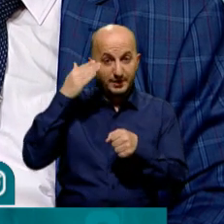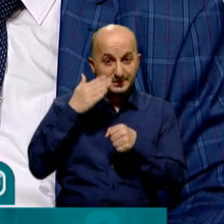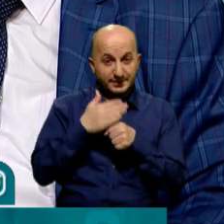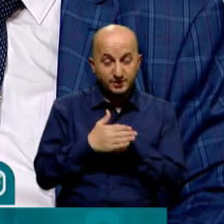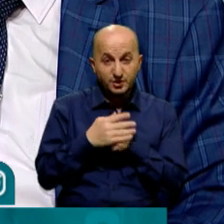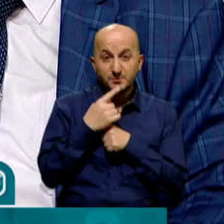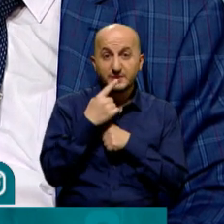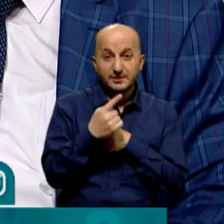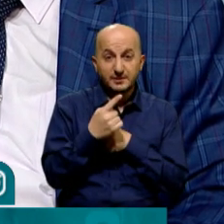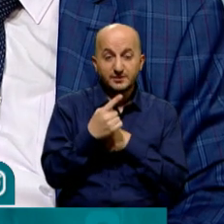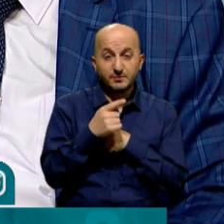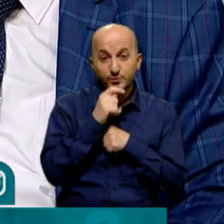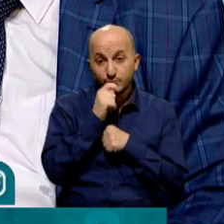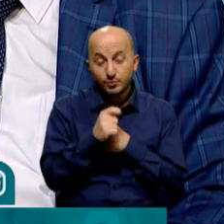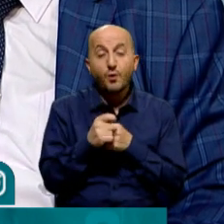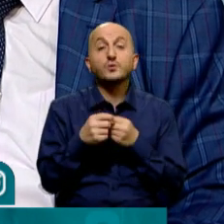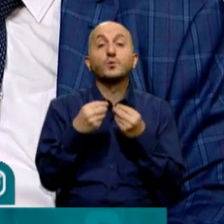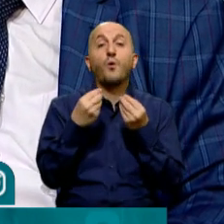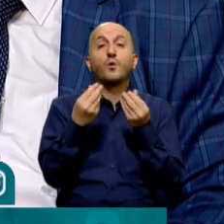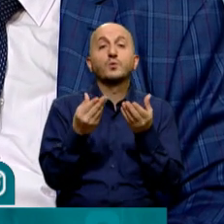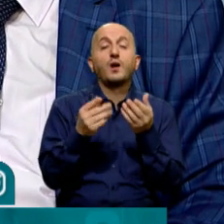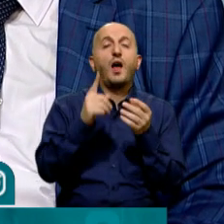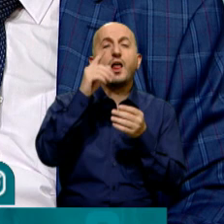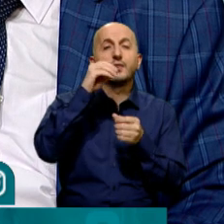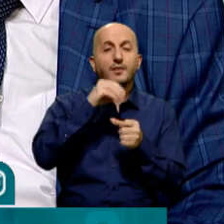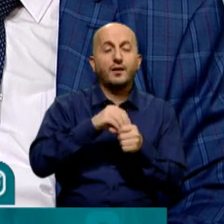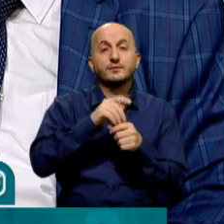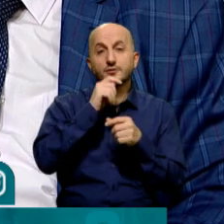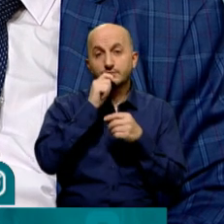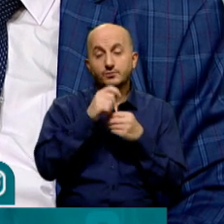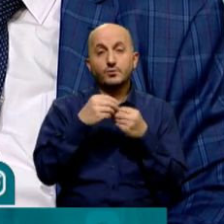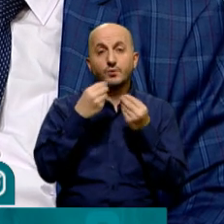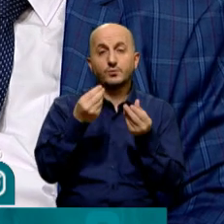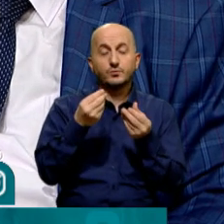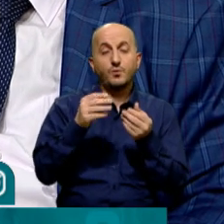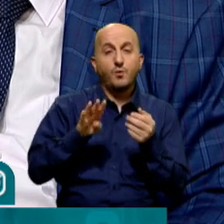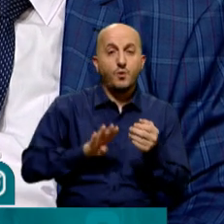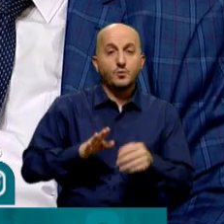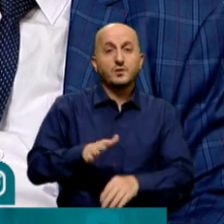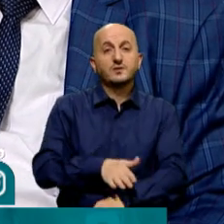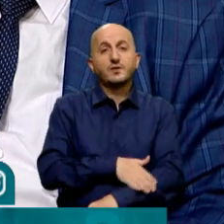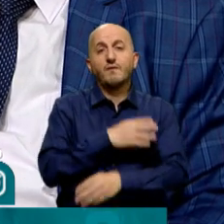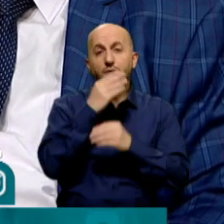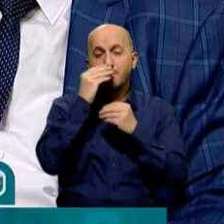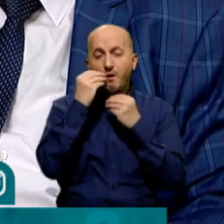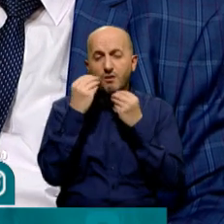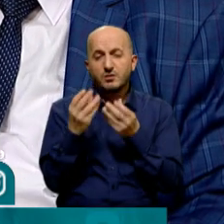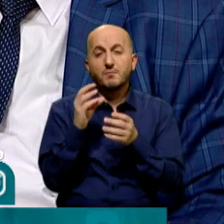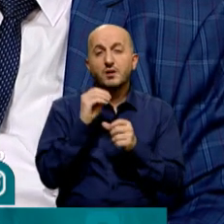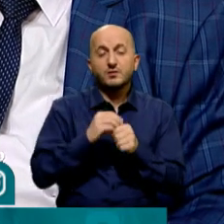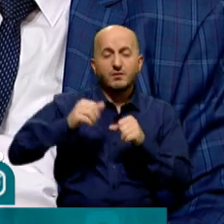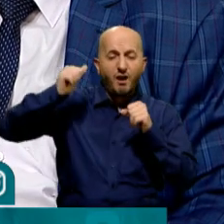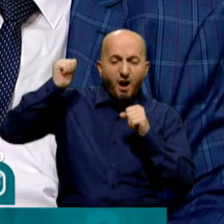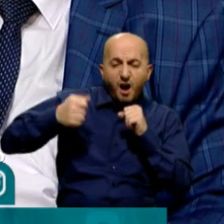olmaz. Bu bir vaat olur. Bak Allah için, oğluma sevabı bağışlanmak için her yıl bir adak